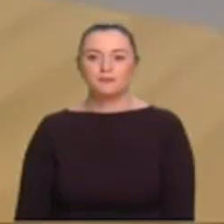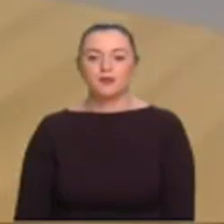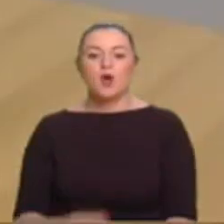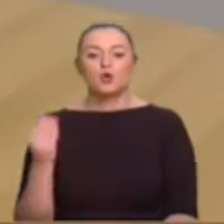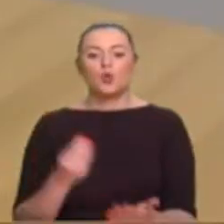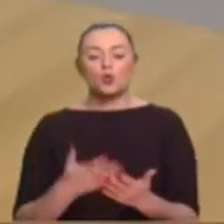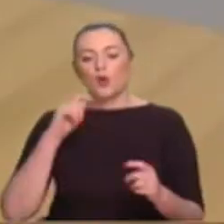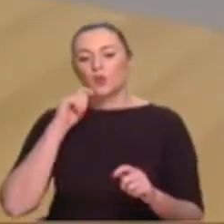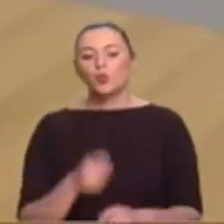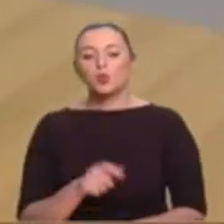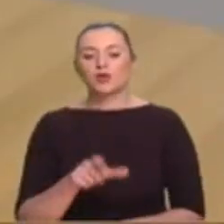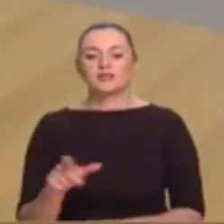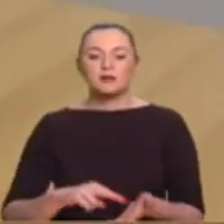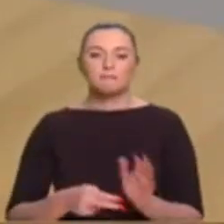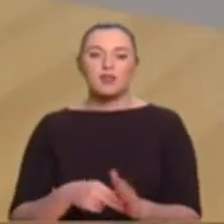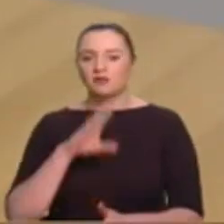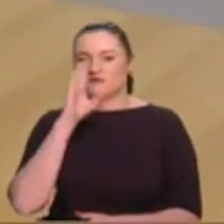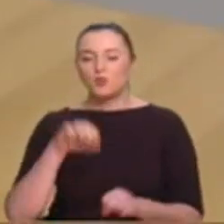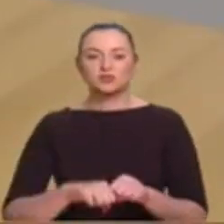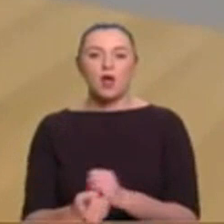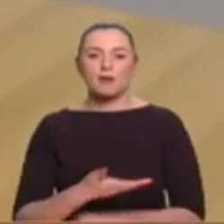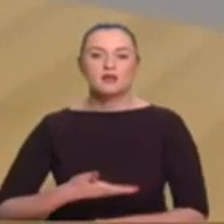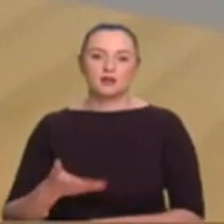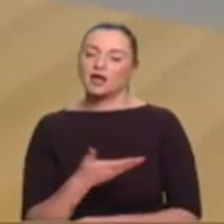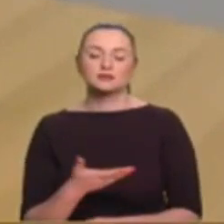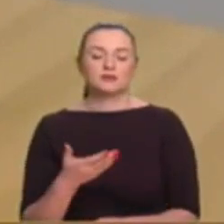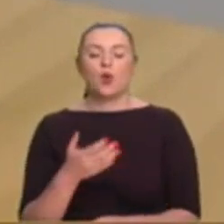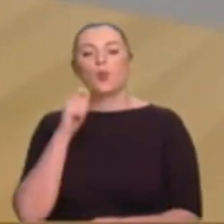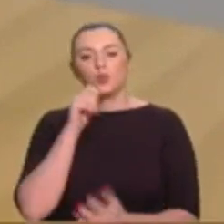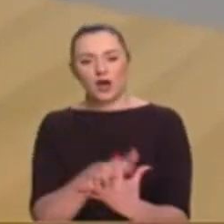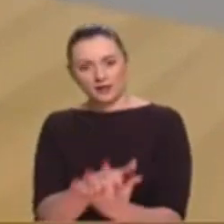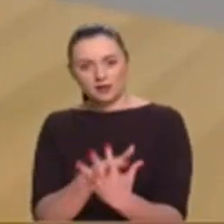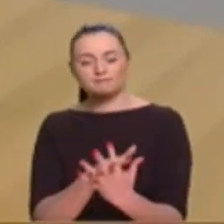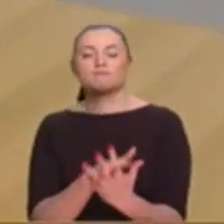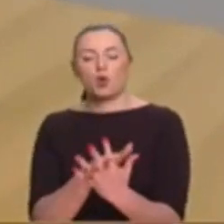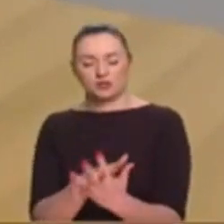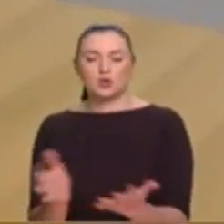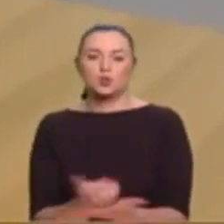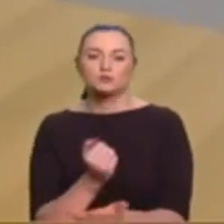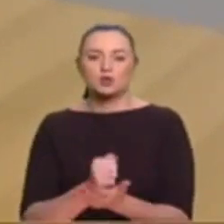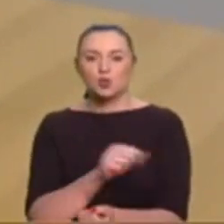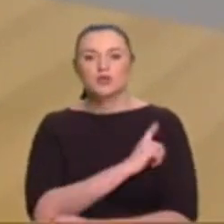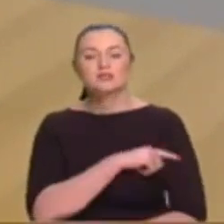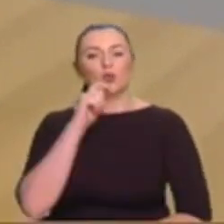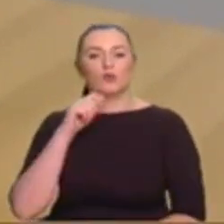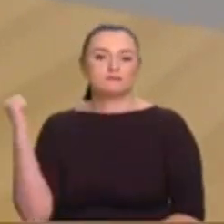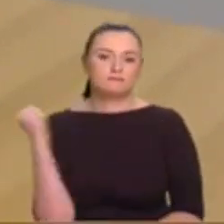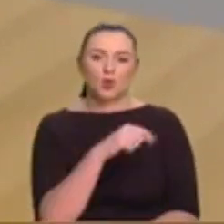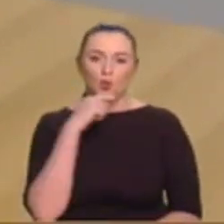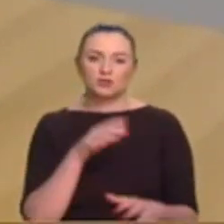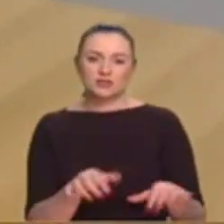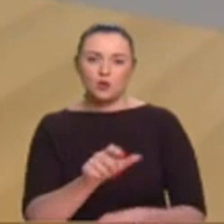Дорогі українці, план ворога зламати нас не спрацював. Україна б'ється і б'ється успішно. Збройні сили України нанесли російським